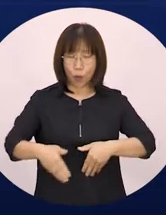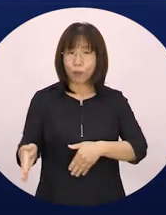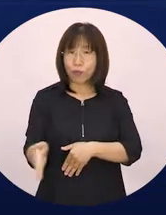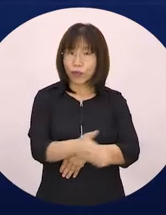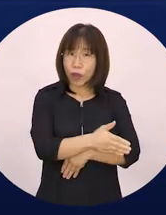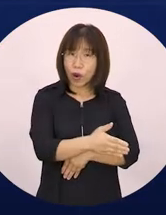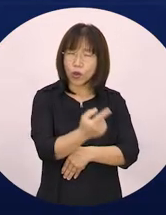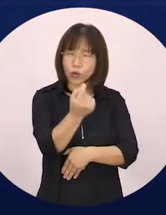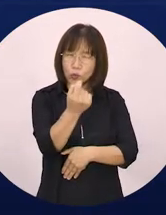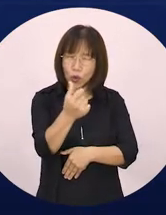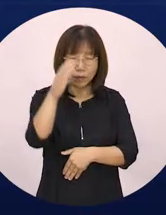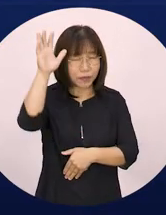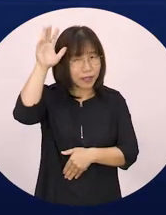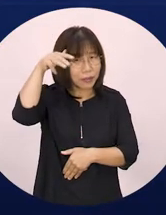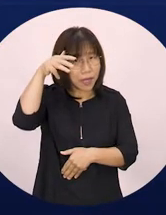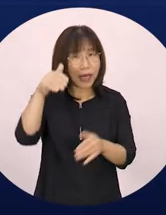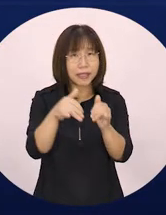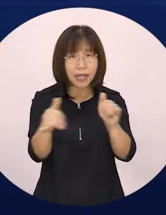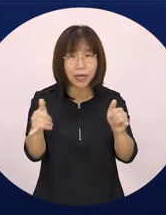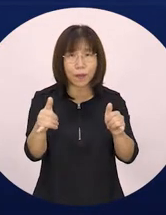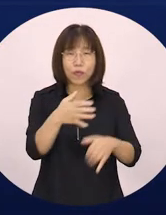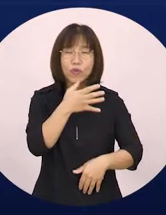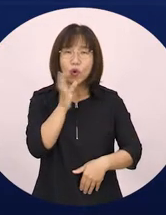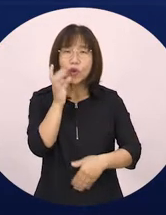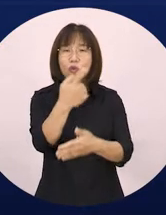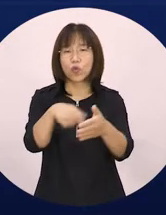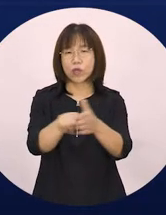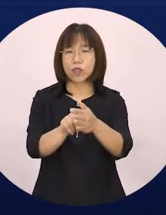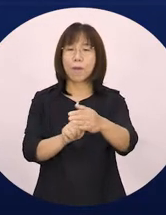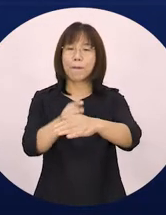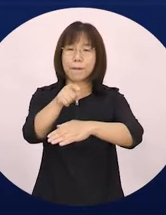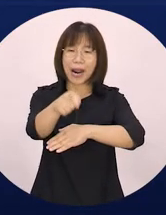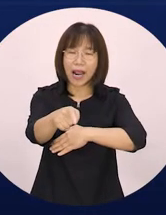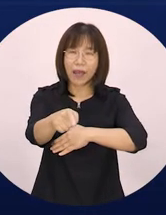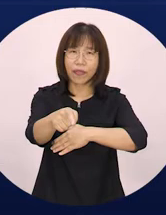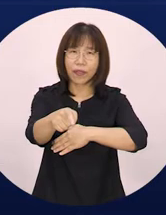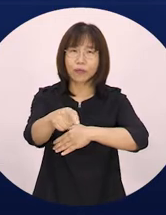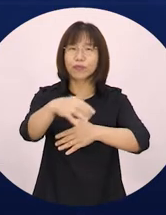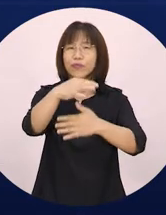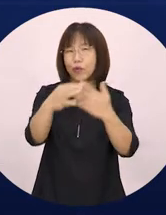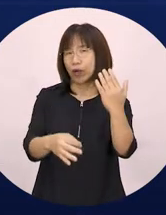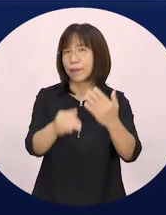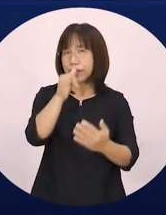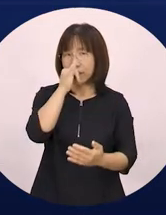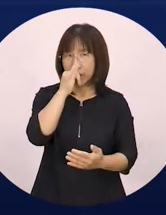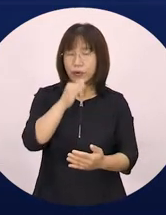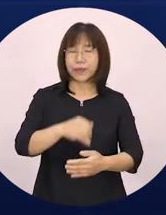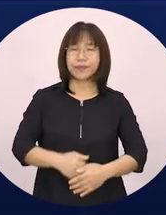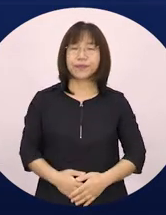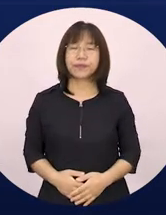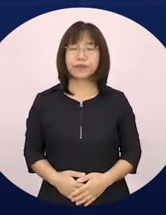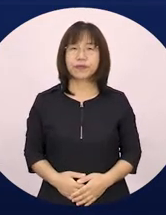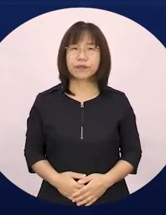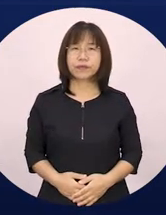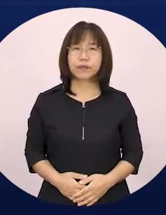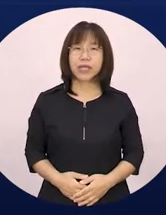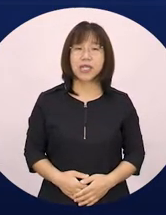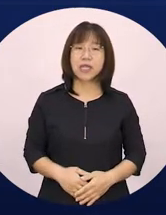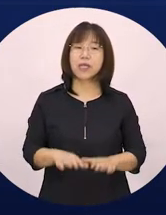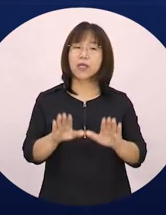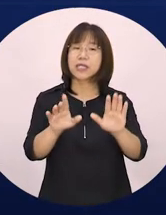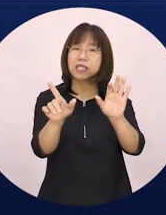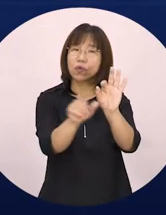봄부터 경증 치매 어르신을 대상으로 야외 치유 프로그램인 기억 담은 힐링판 프로젝트를